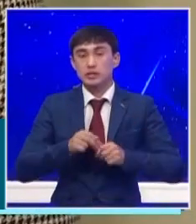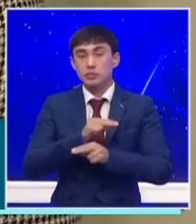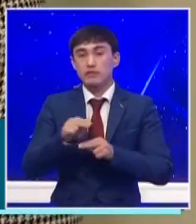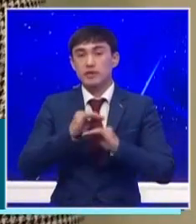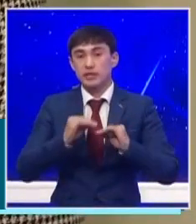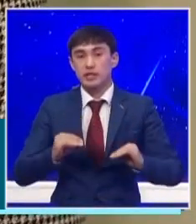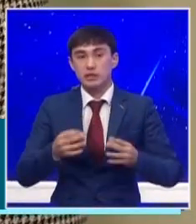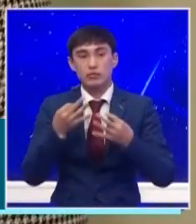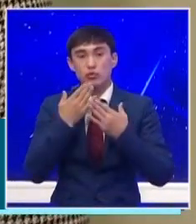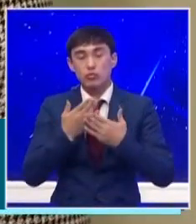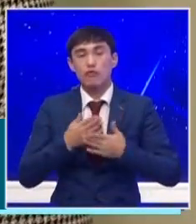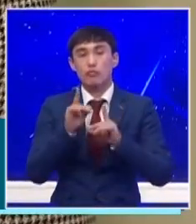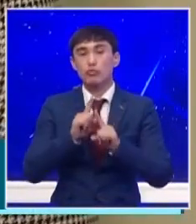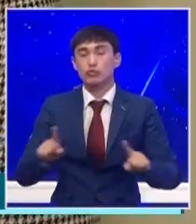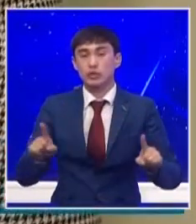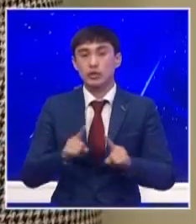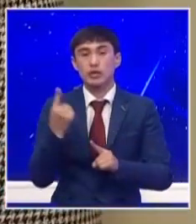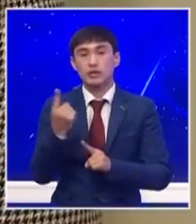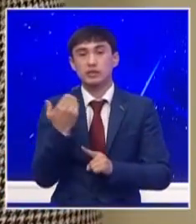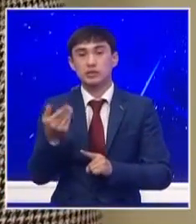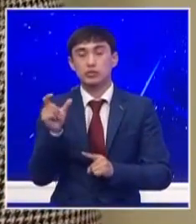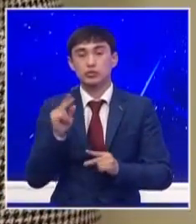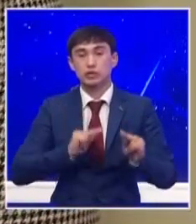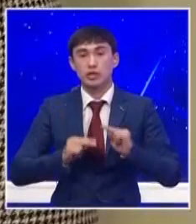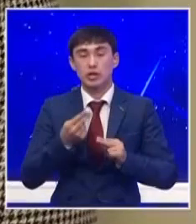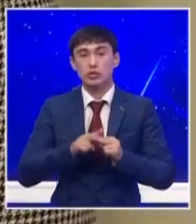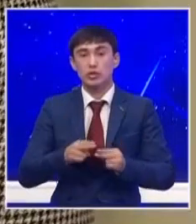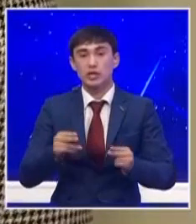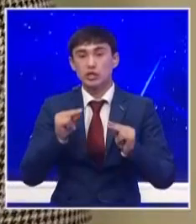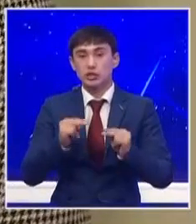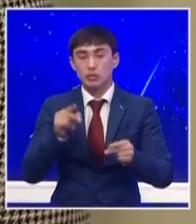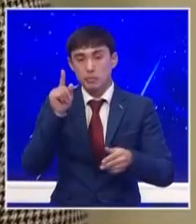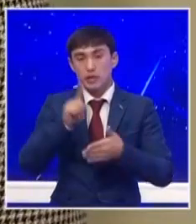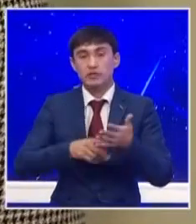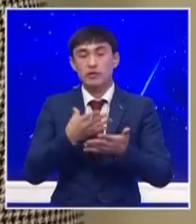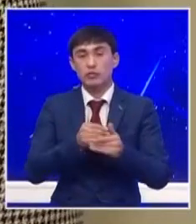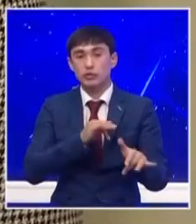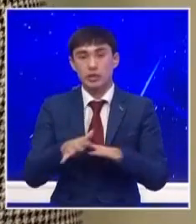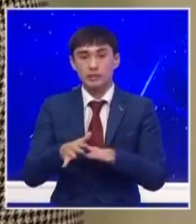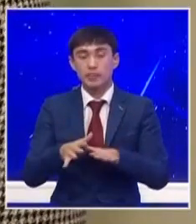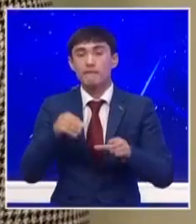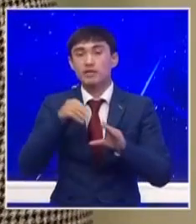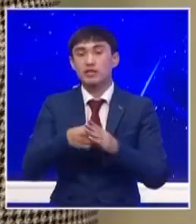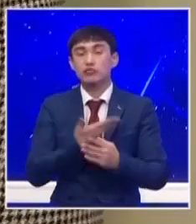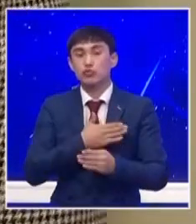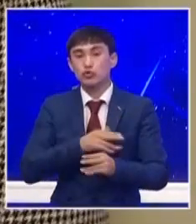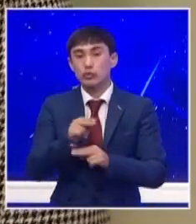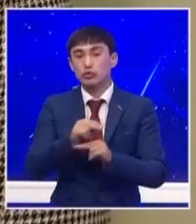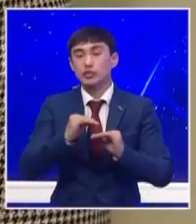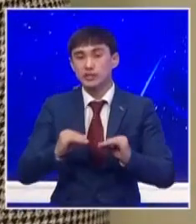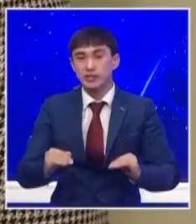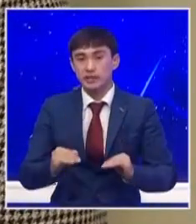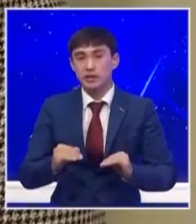детям любовь к музыке он один из тех учителей кто искренне предан своему делу и вкладывает душу в обучение